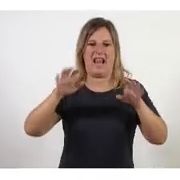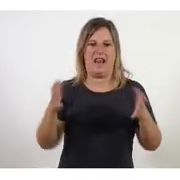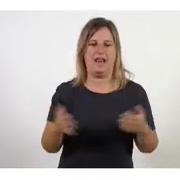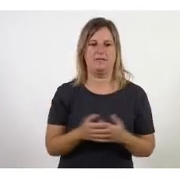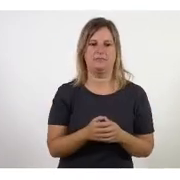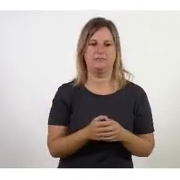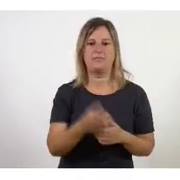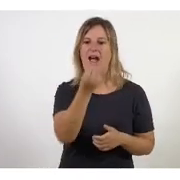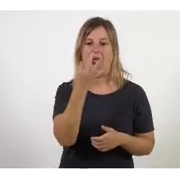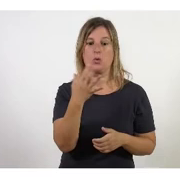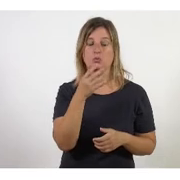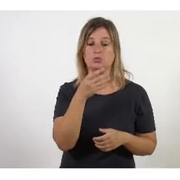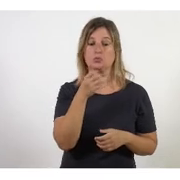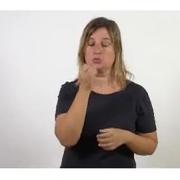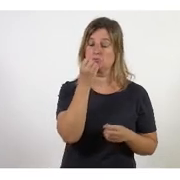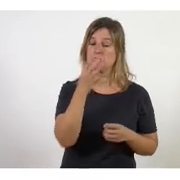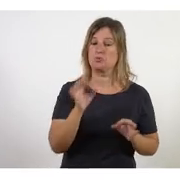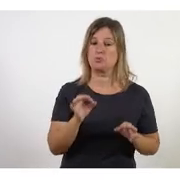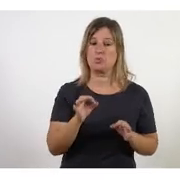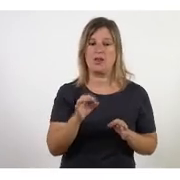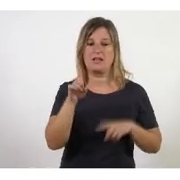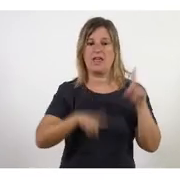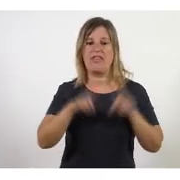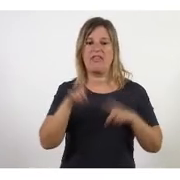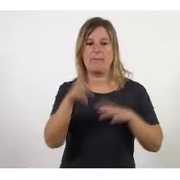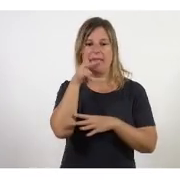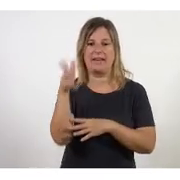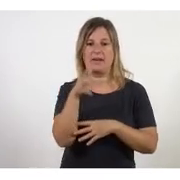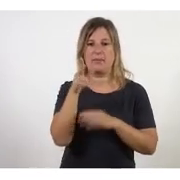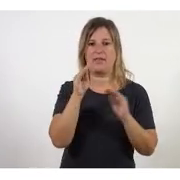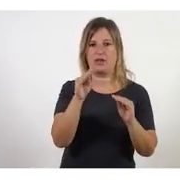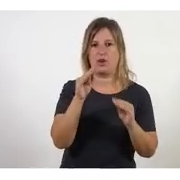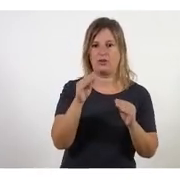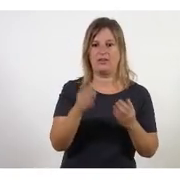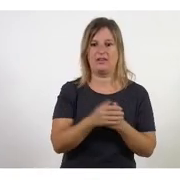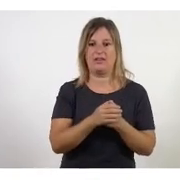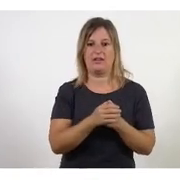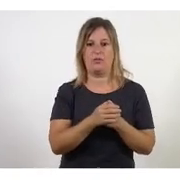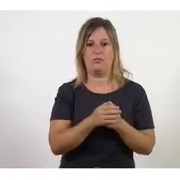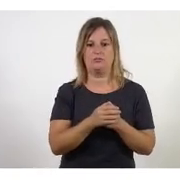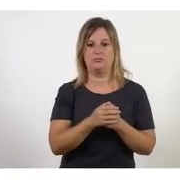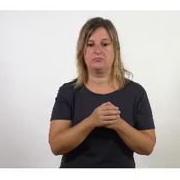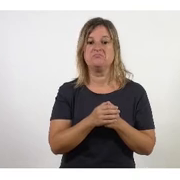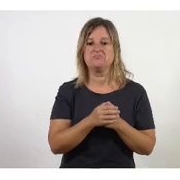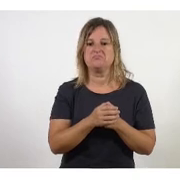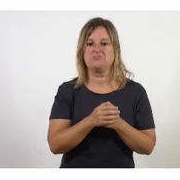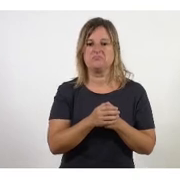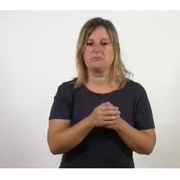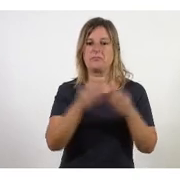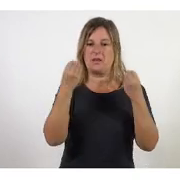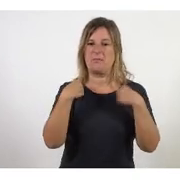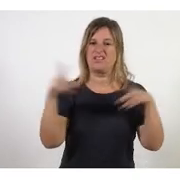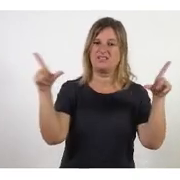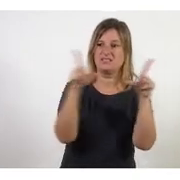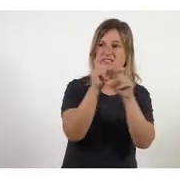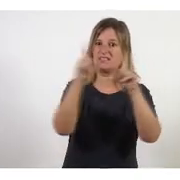eh? Unes són molt xules, eh? Depèn del tipus de vídeo que estigueu fent, un swipe, que és, vale? Aquestes transicions que jo us